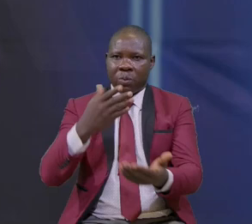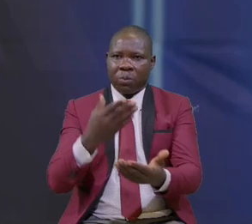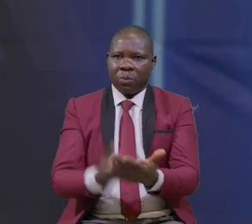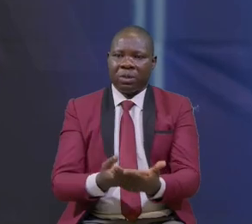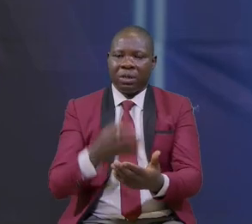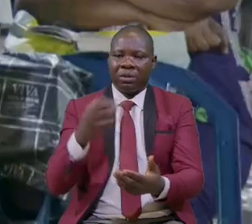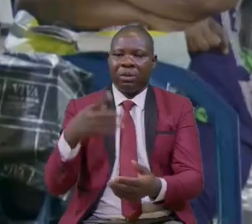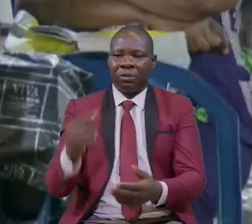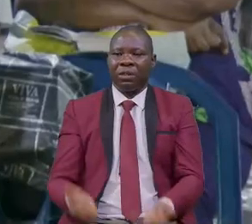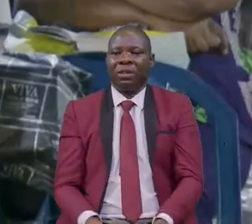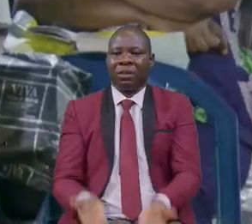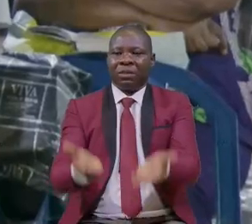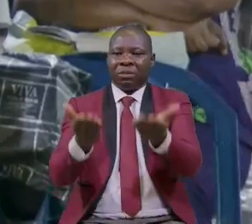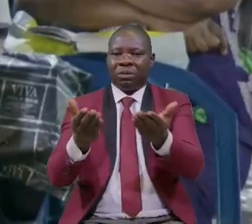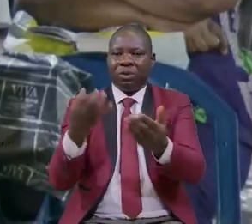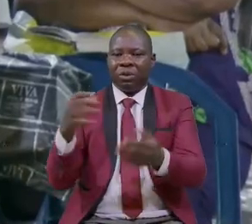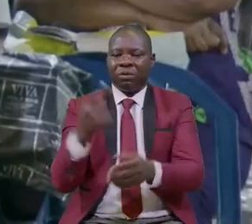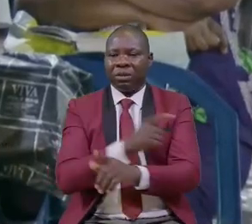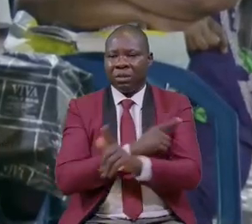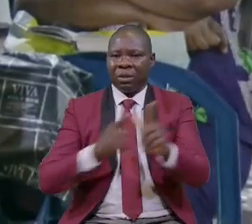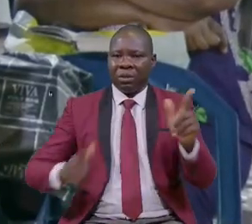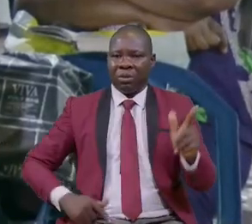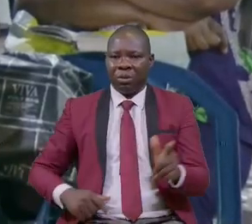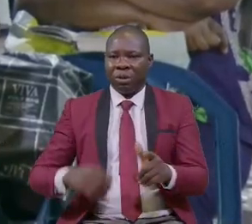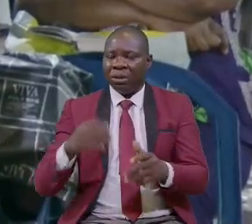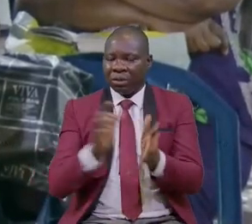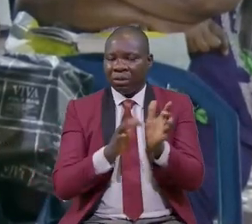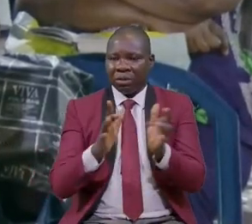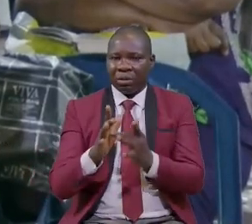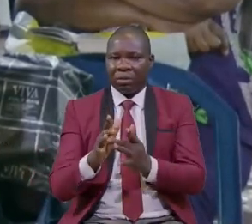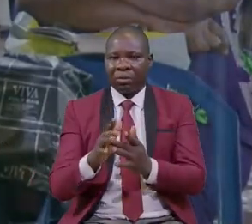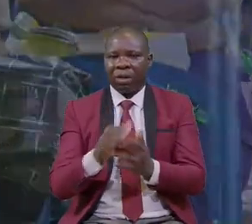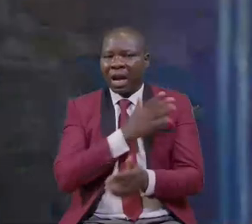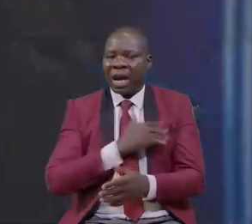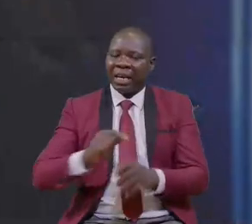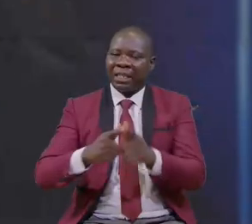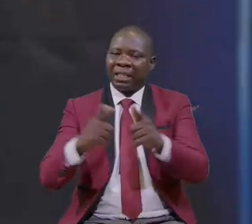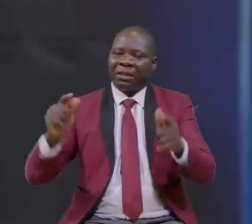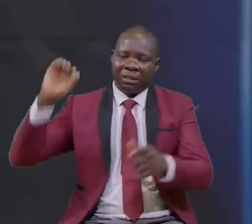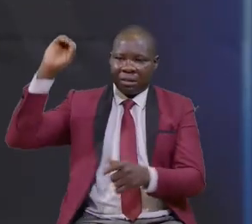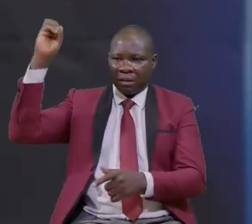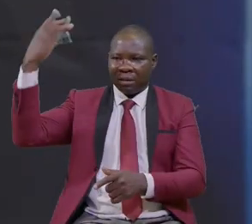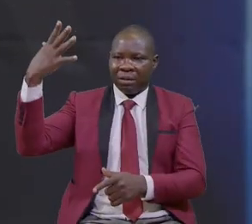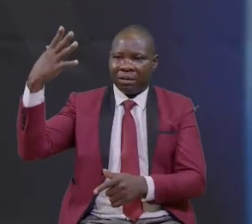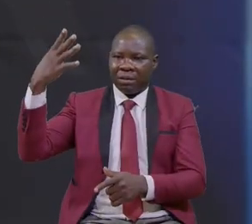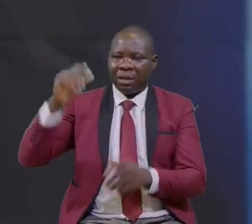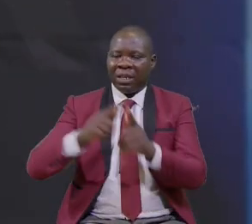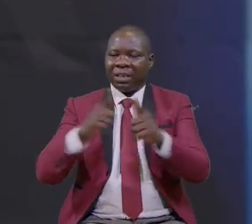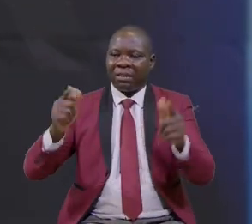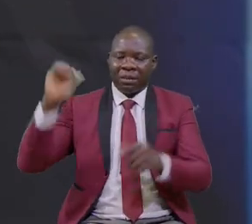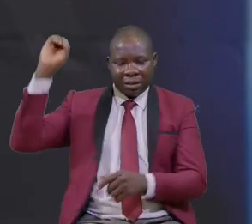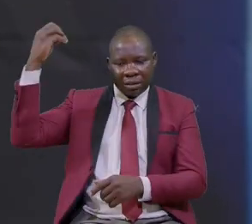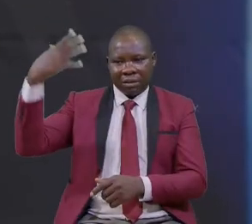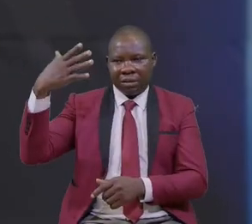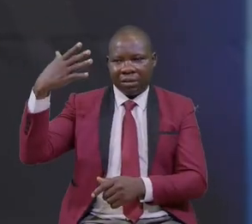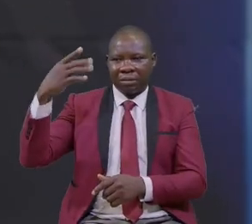Seigneur Jésus voyez ceci maintenant et une grande grâce et une grande